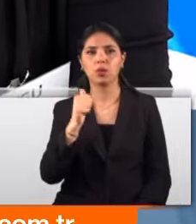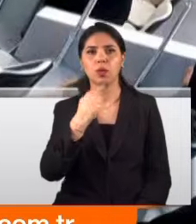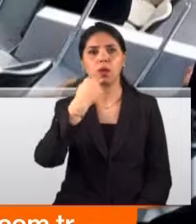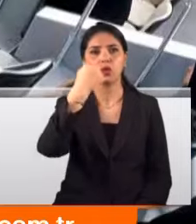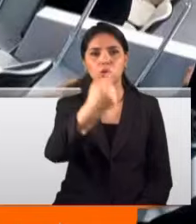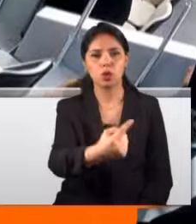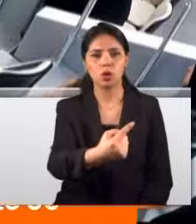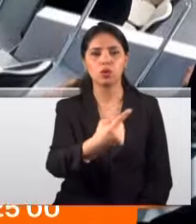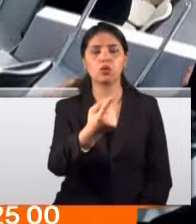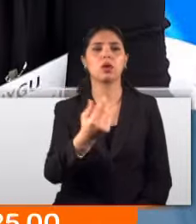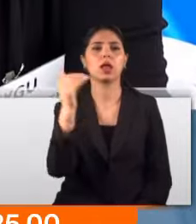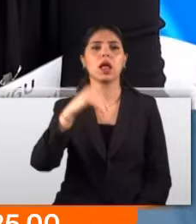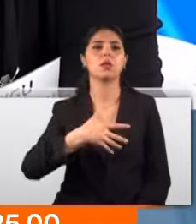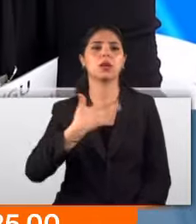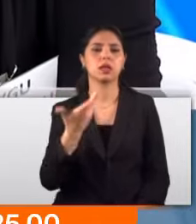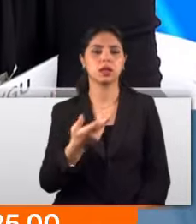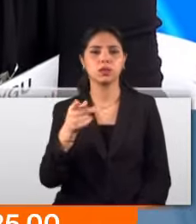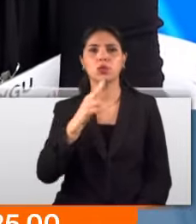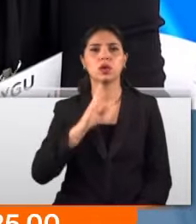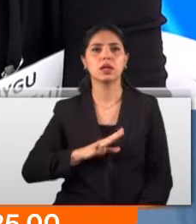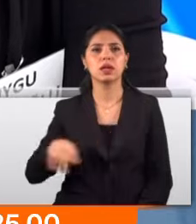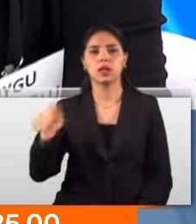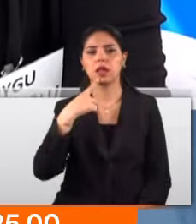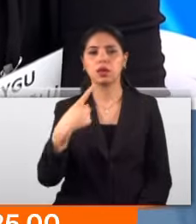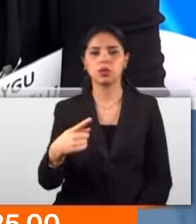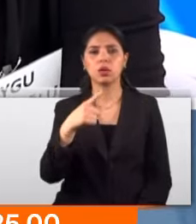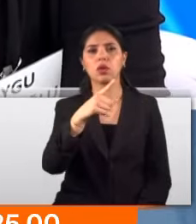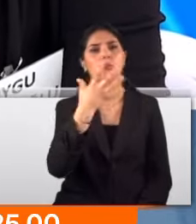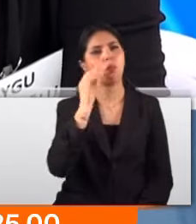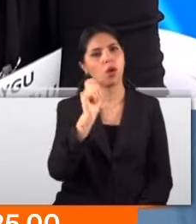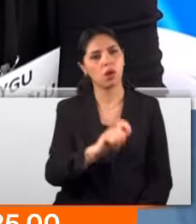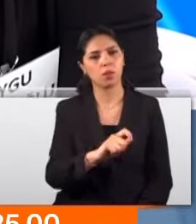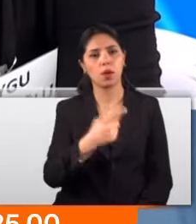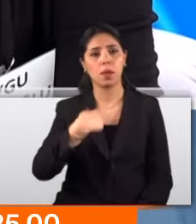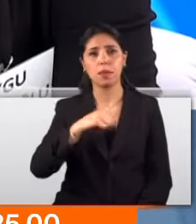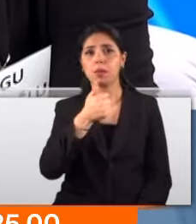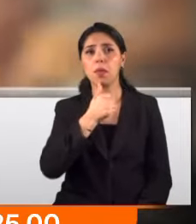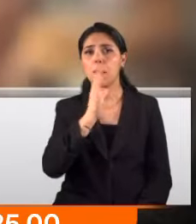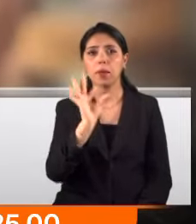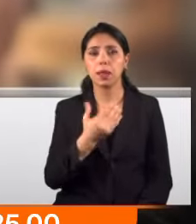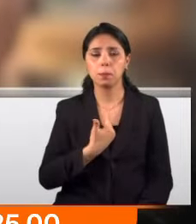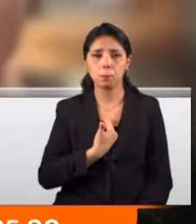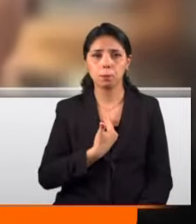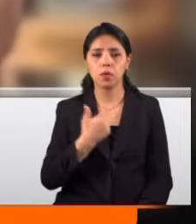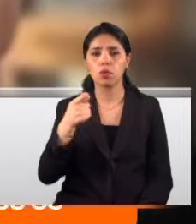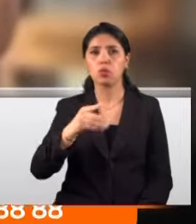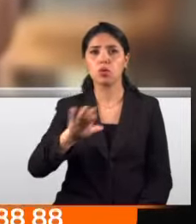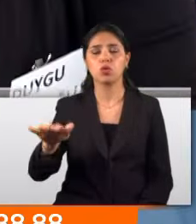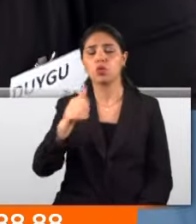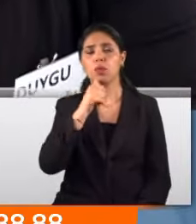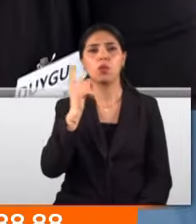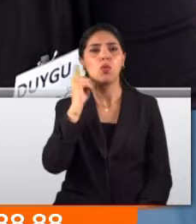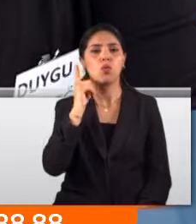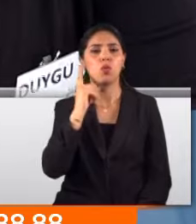sesleniyoruz. Ortaya çıkmak istemiyor. Bu kızlarla diyorlar ki tamam anne sen ne öyle yapıyorsun. Ama bizim babalarımız kim? Bu çocukların babası da ünlü birileri